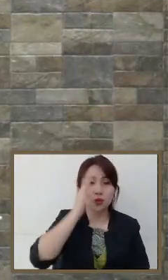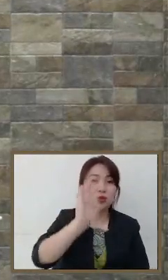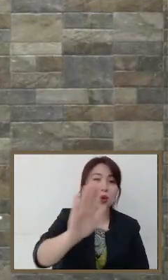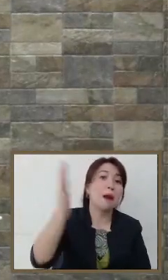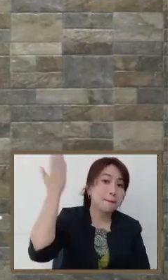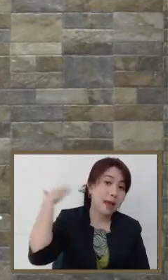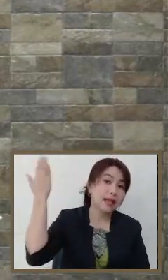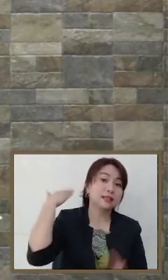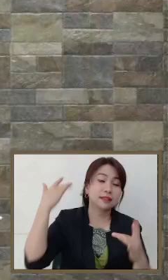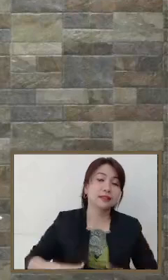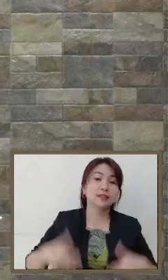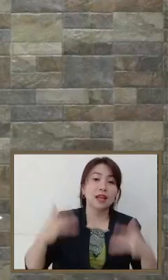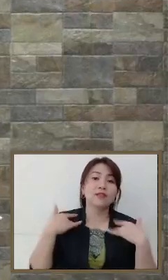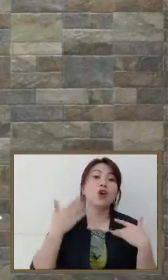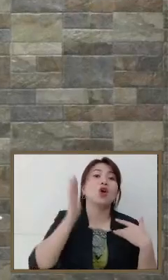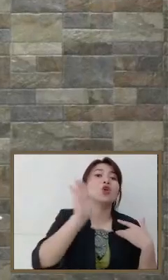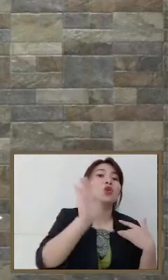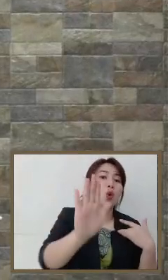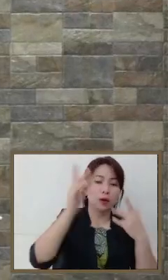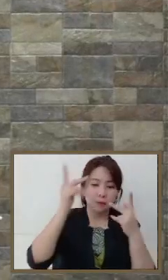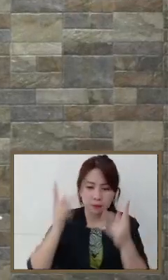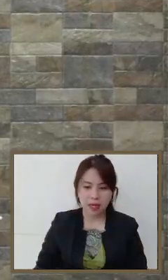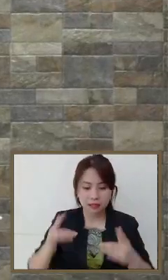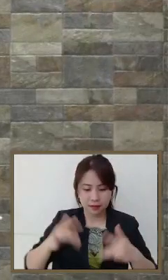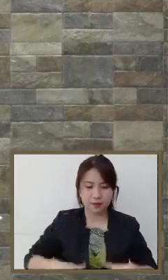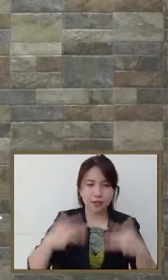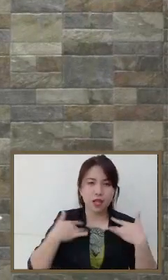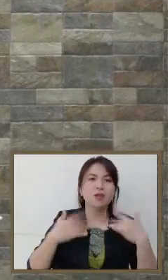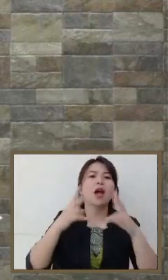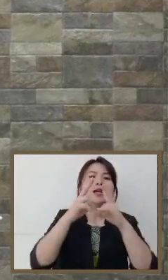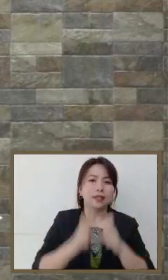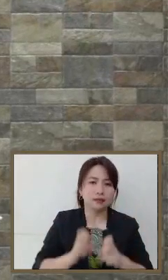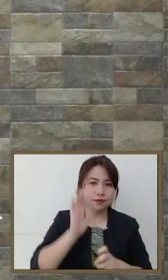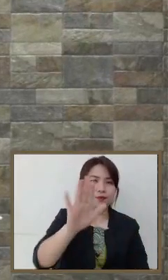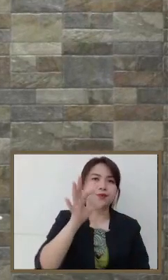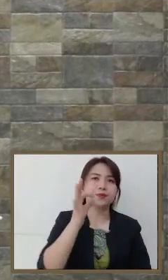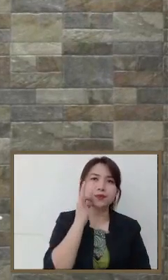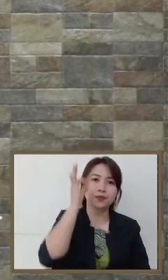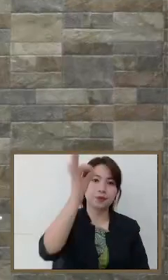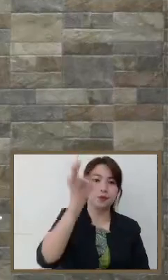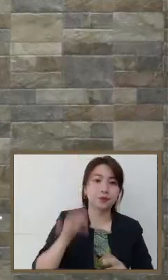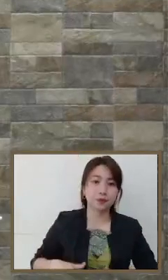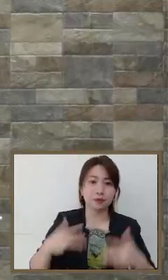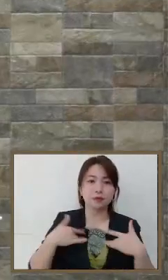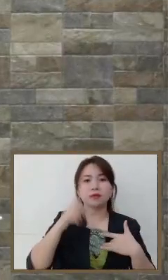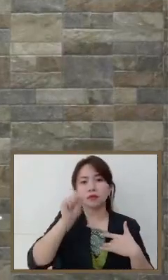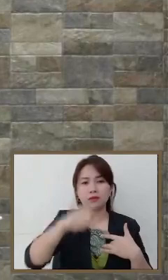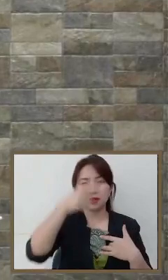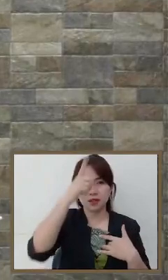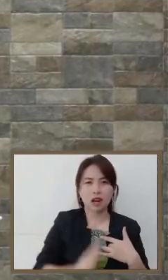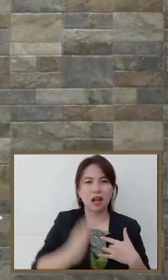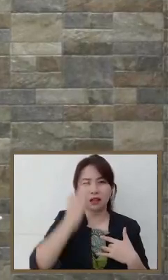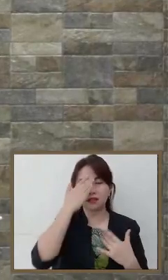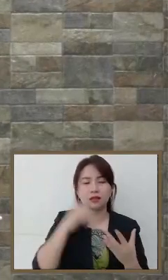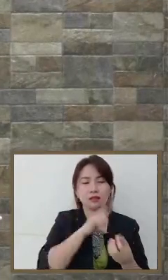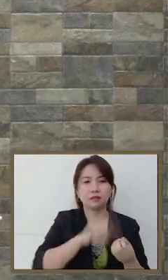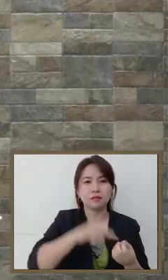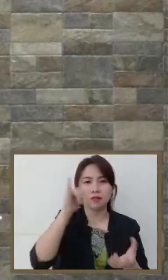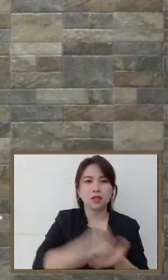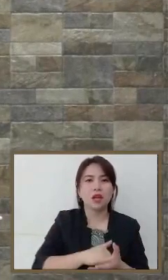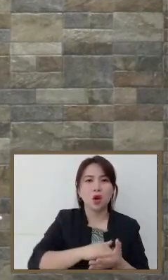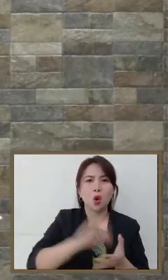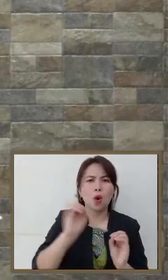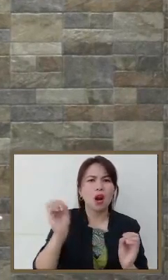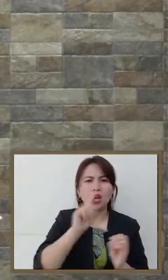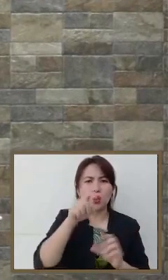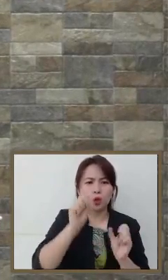condition and even your future Alam ng Diyos yyan Amen wala kang pwedeng itago sa Panginoon